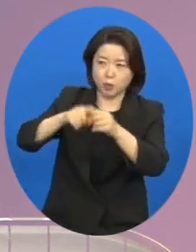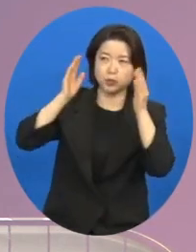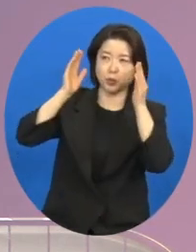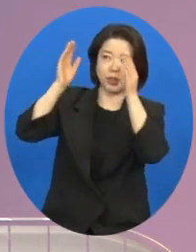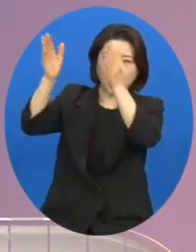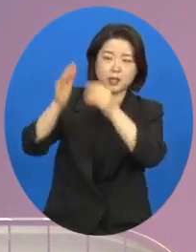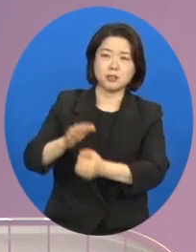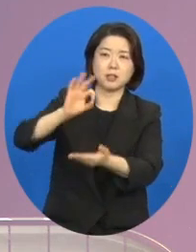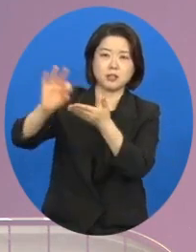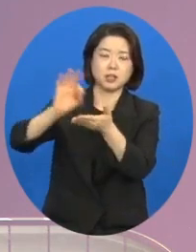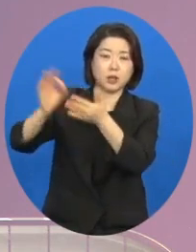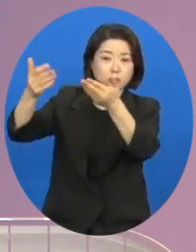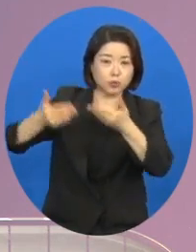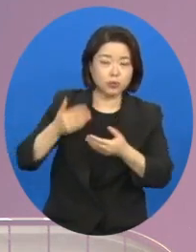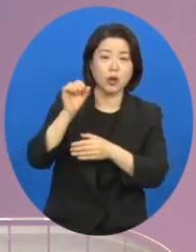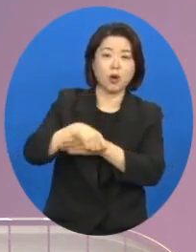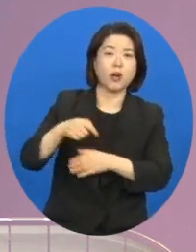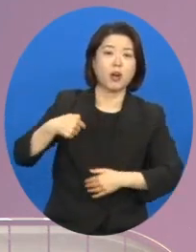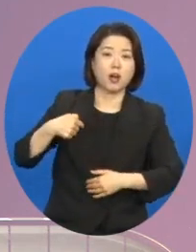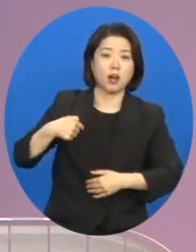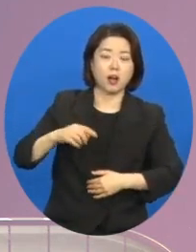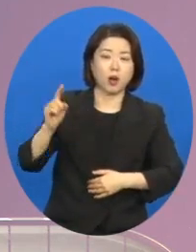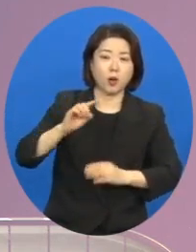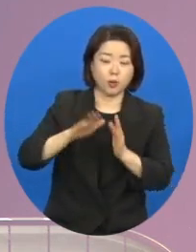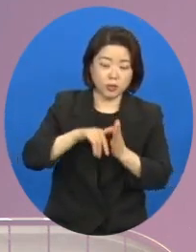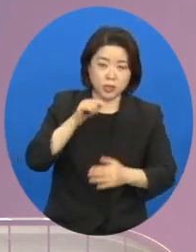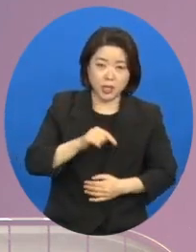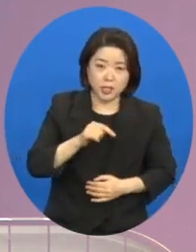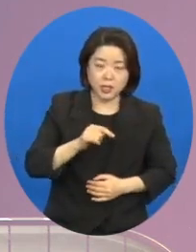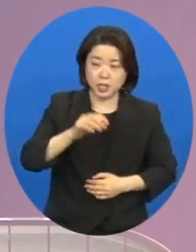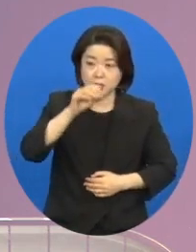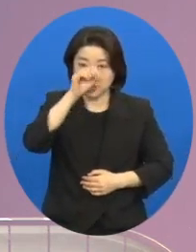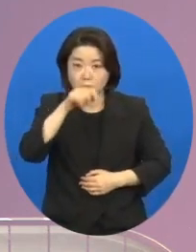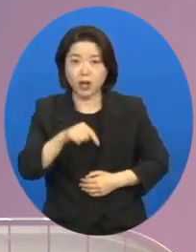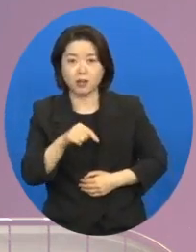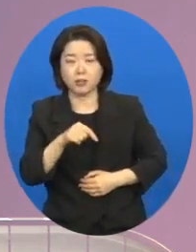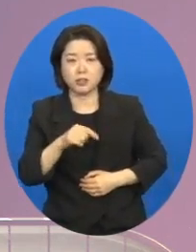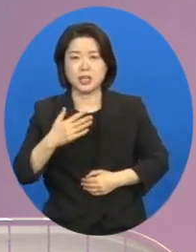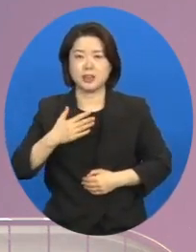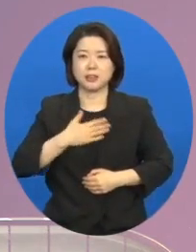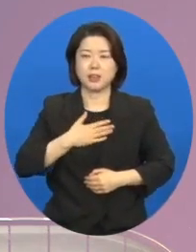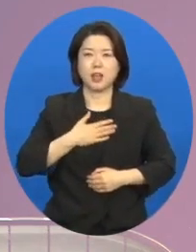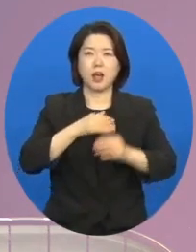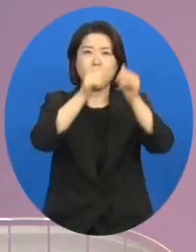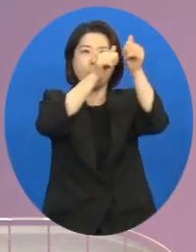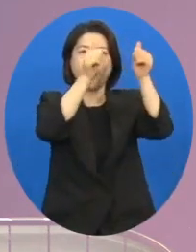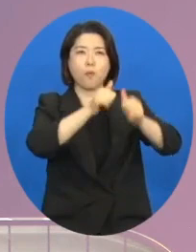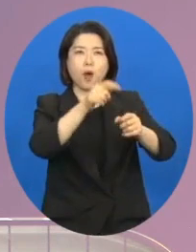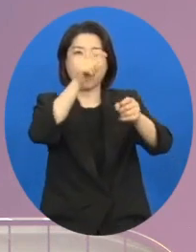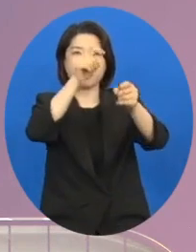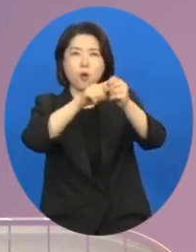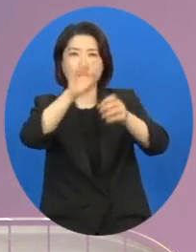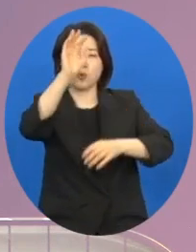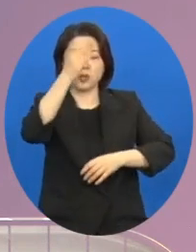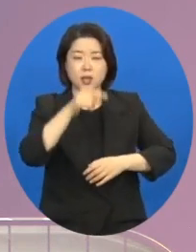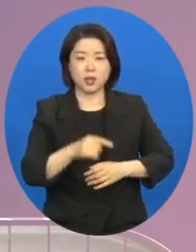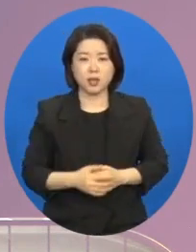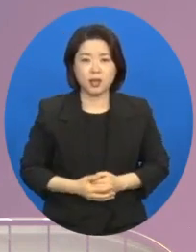향해서 쓰라고 주신 건데 어느덧 그것이 선한 것들이 나의 우상과 목적이